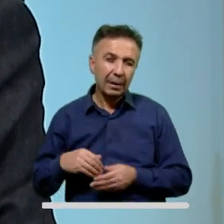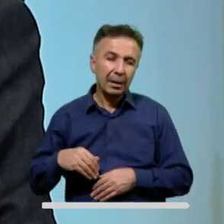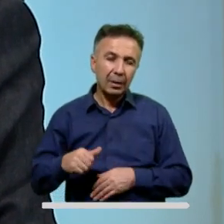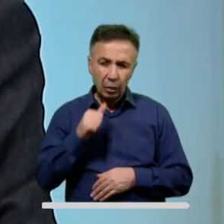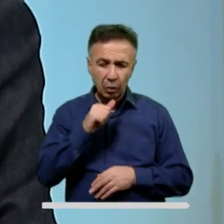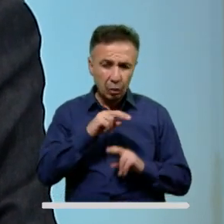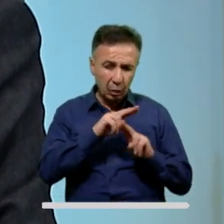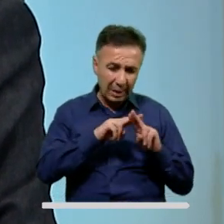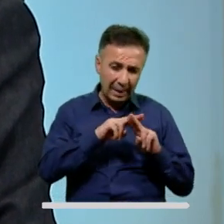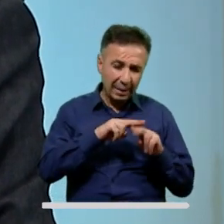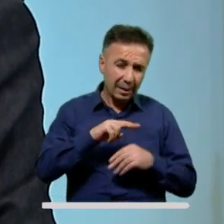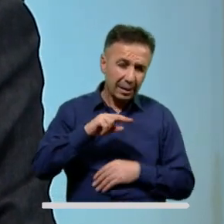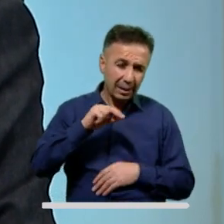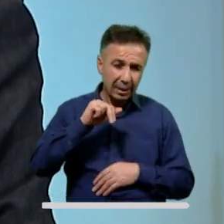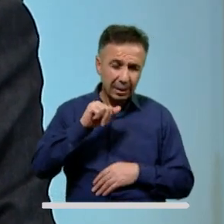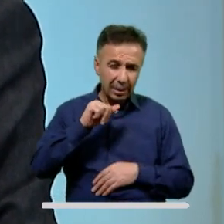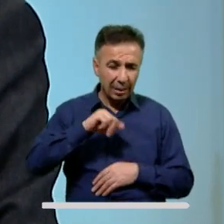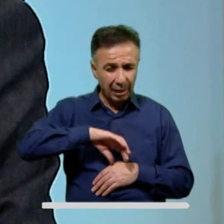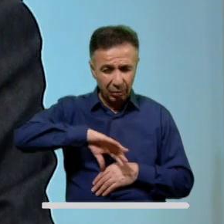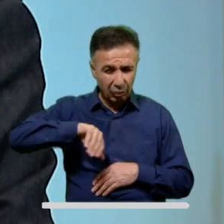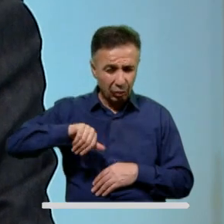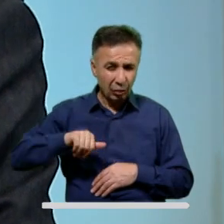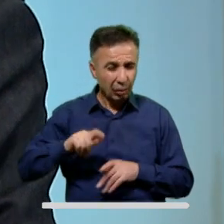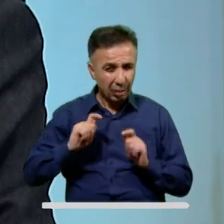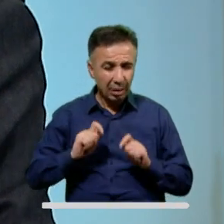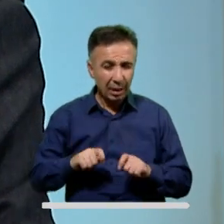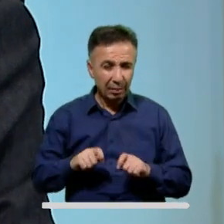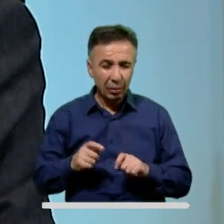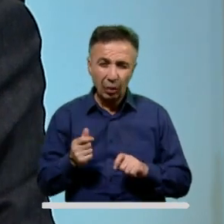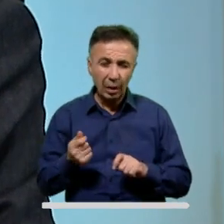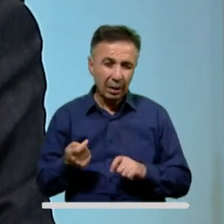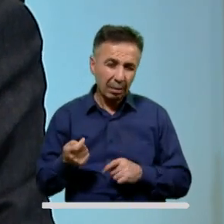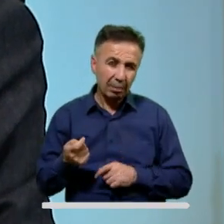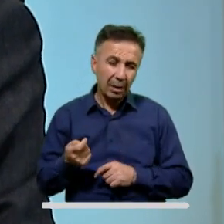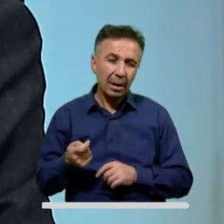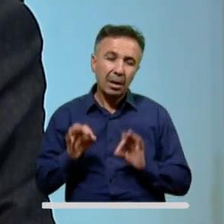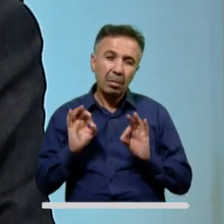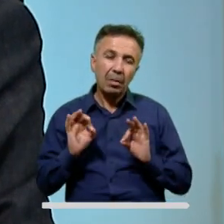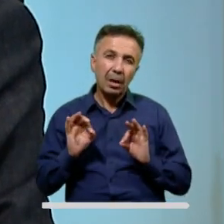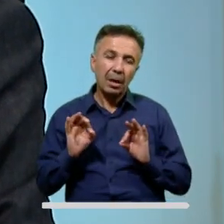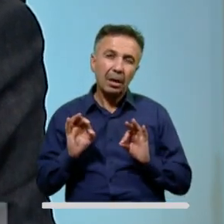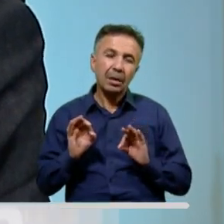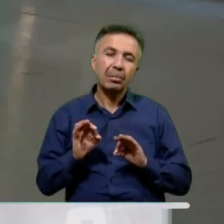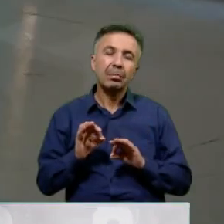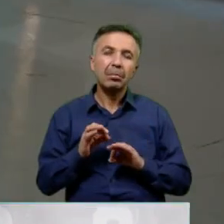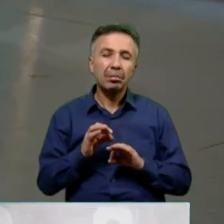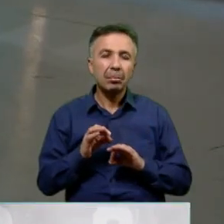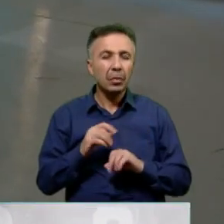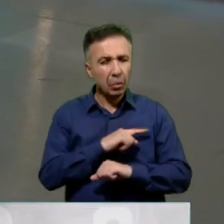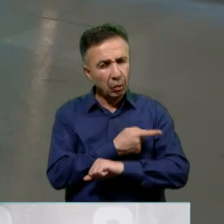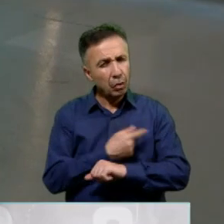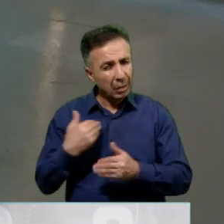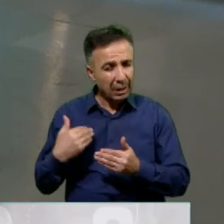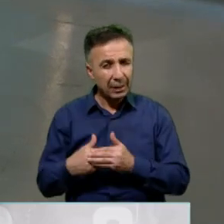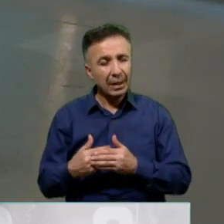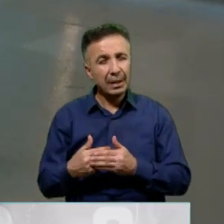geçmişti, onun günümüzdeki değeri neyse o miktarı mutlaka peyderpey gücü yettikçe